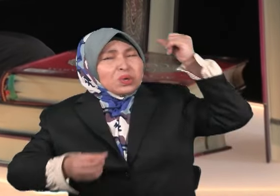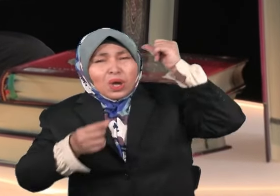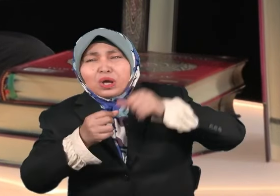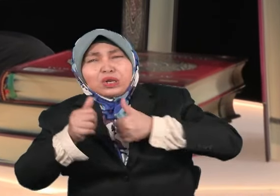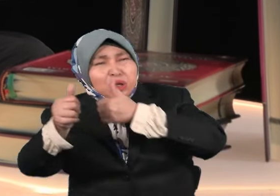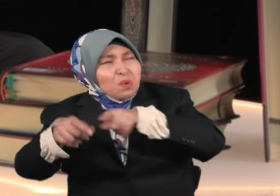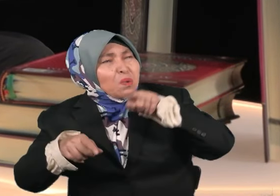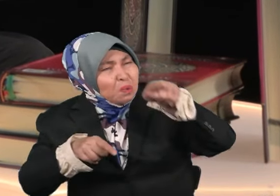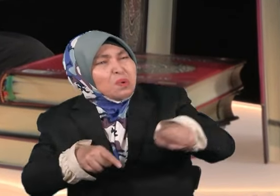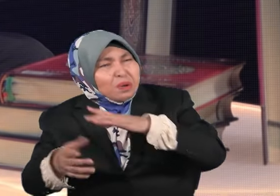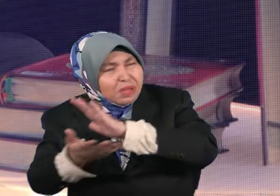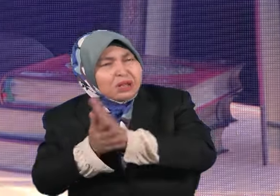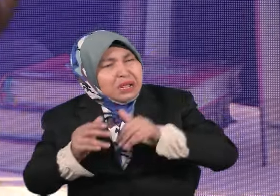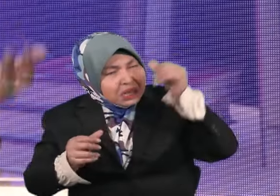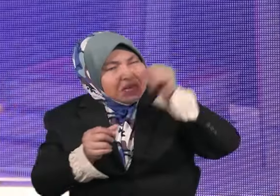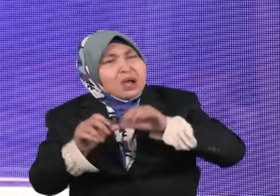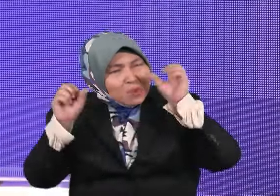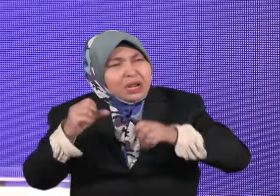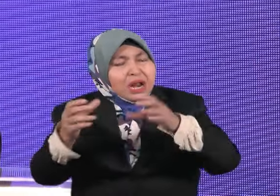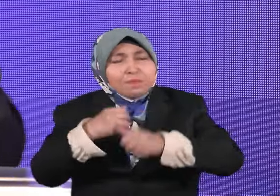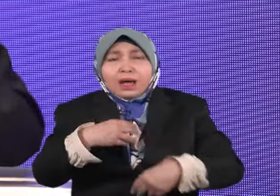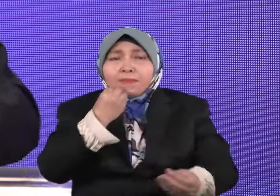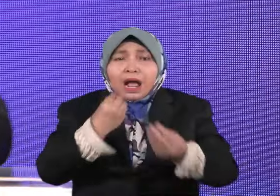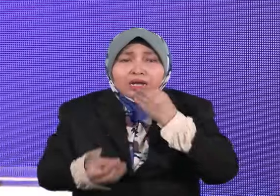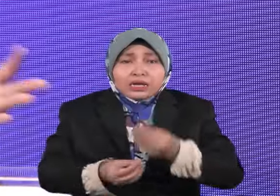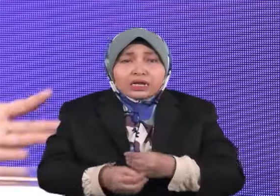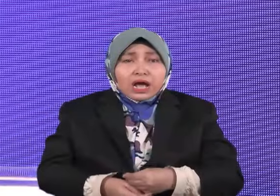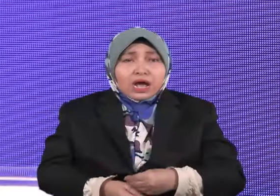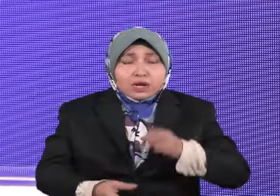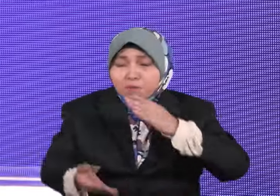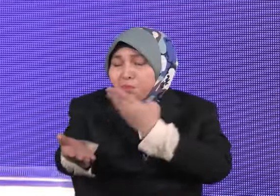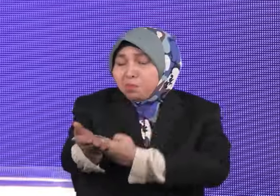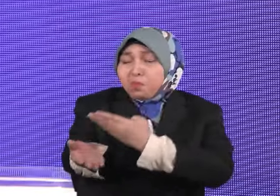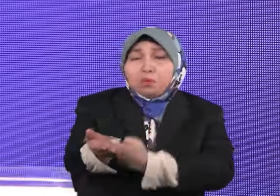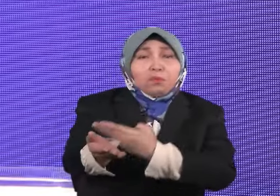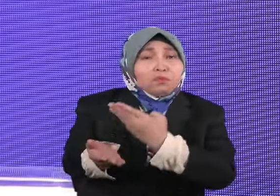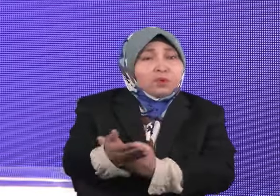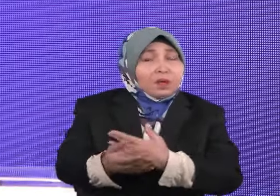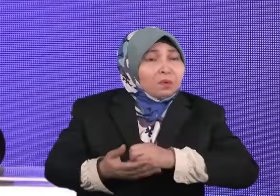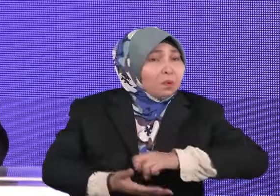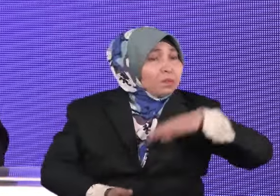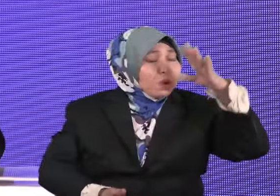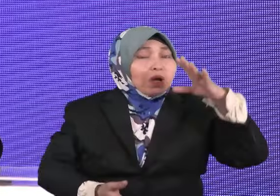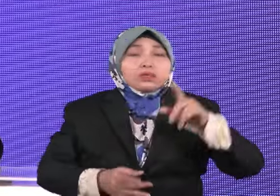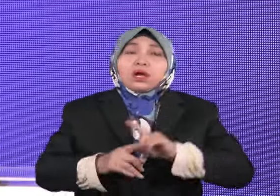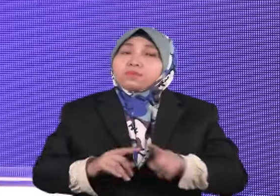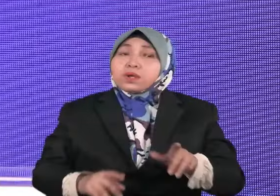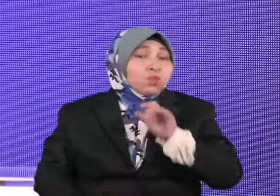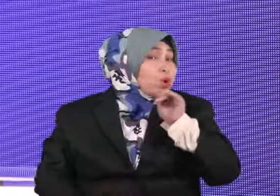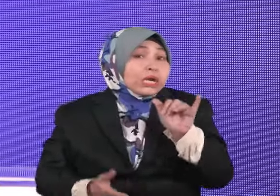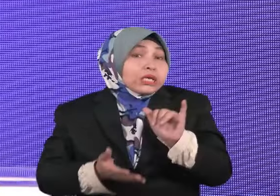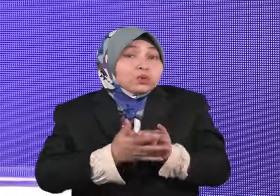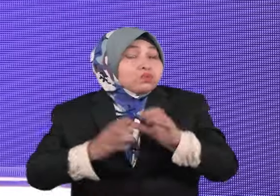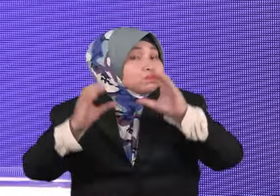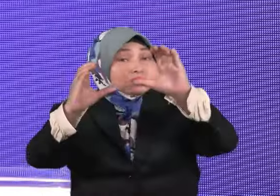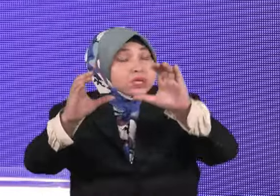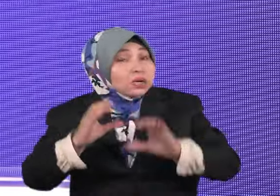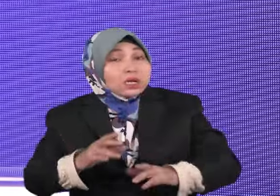engkau Nabi Musa, ingatkan kami tu dapat makan buffet, mewah-mewah. Tetapi bukan itu kaedah